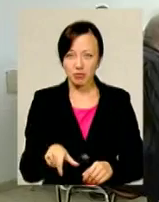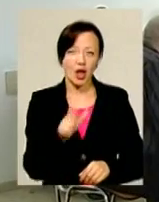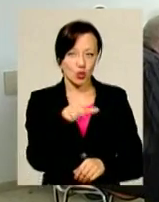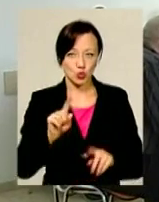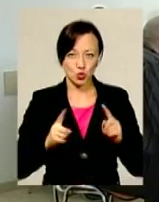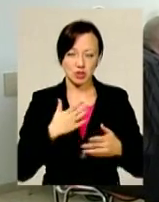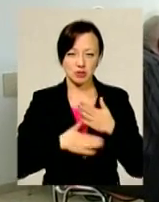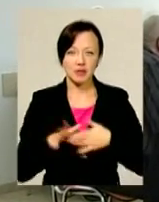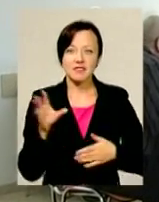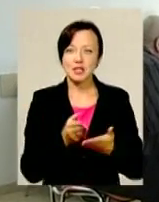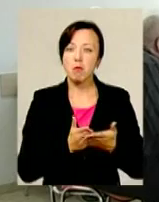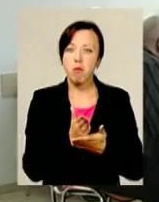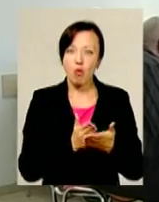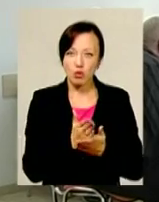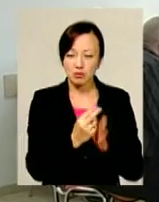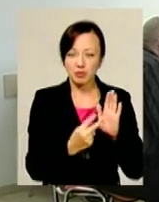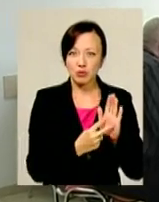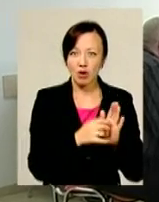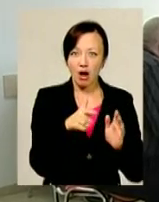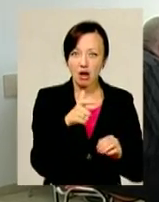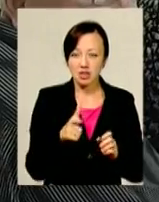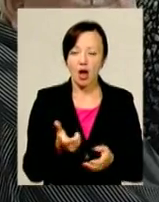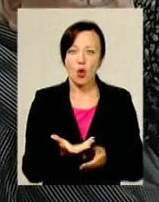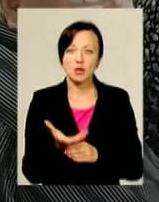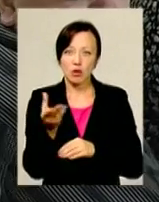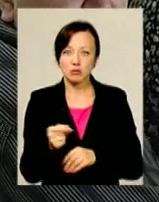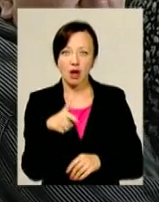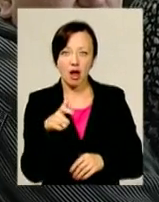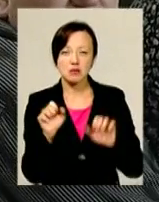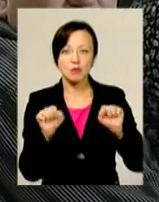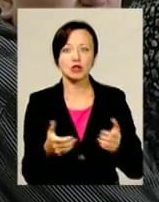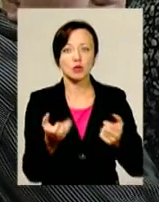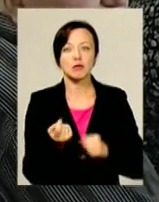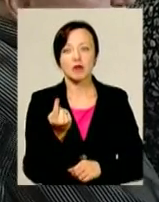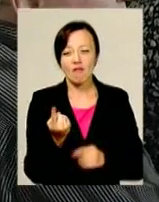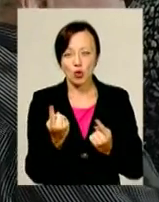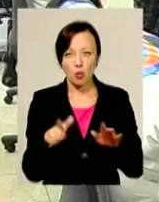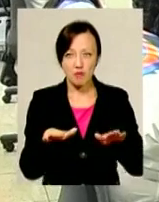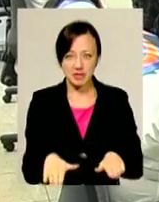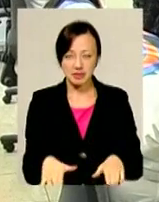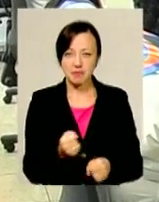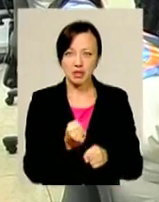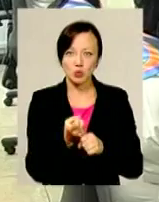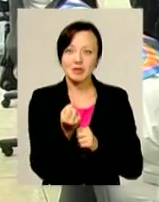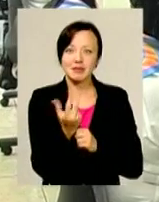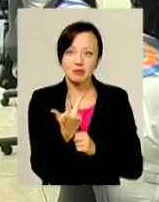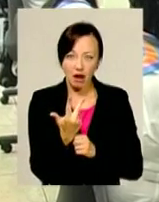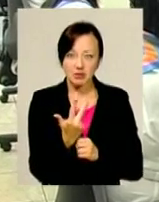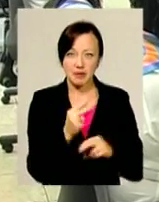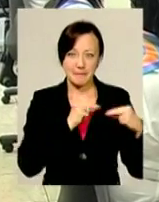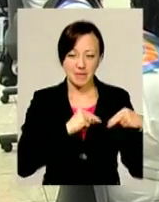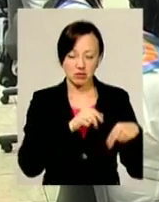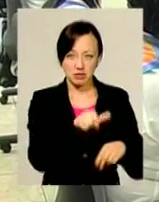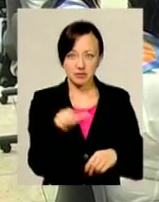задоволені. Усі послуги від підключення до мережі і до розрахунків за газ можна отримати в одному місці. Тут працює 13 операторів.